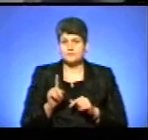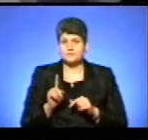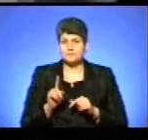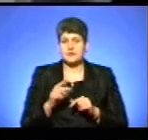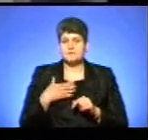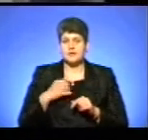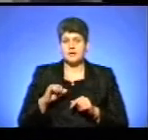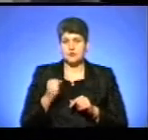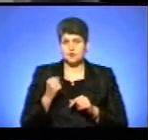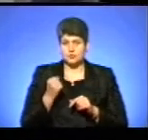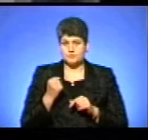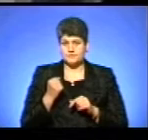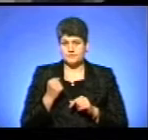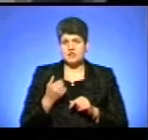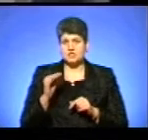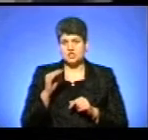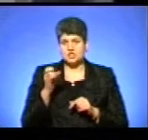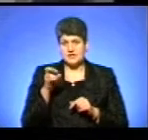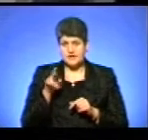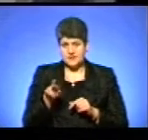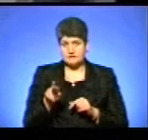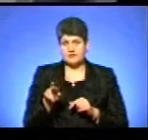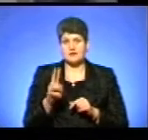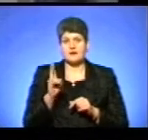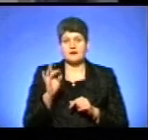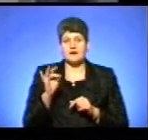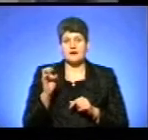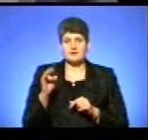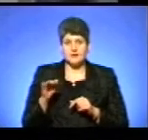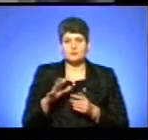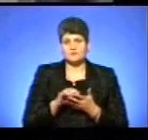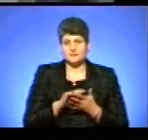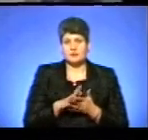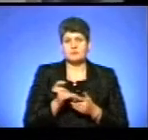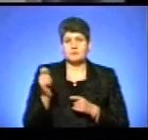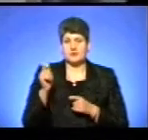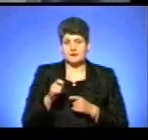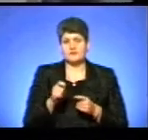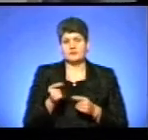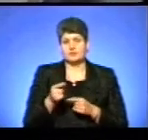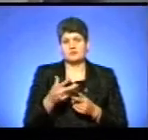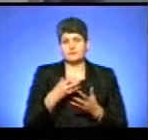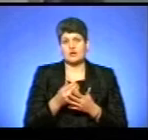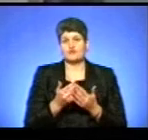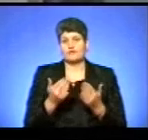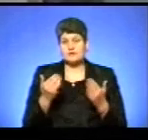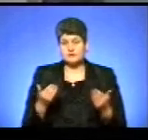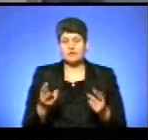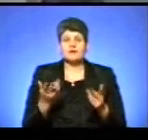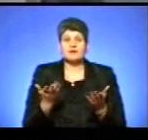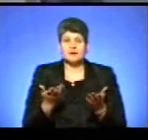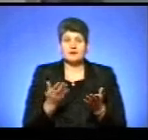друг, бойовий побратим Женя, позивний Карандаш, приїхав в Тернопіль з своєю виставкою, яка,